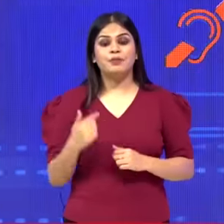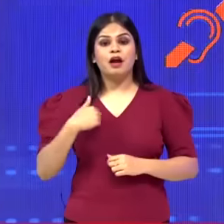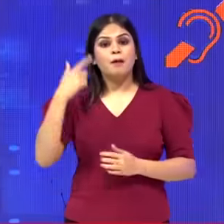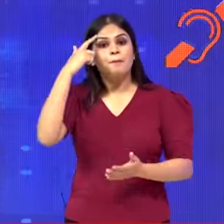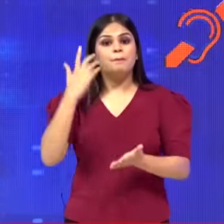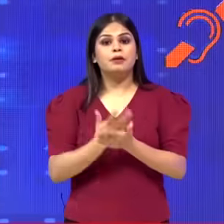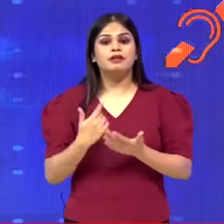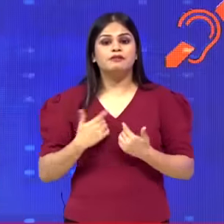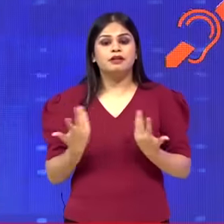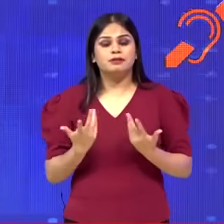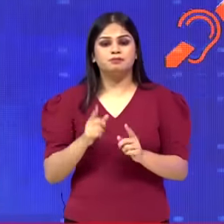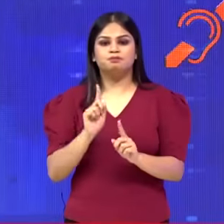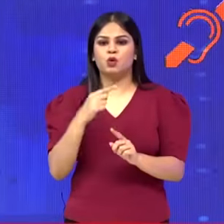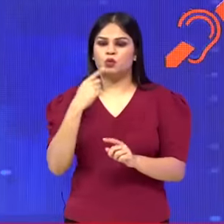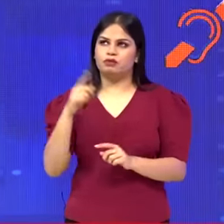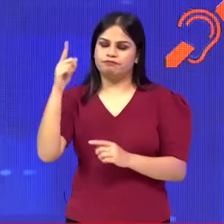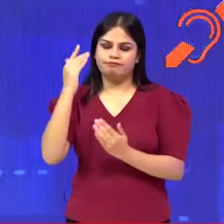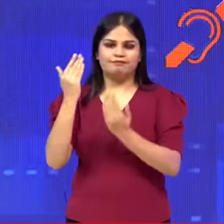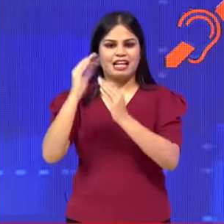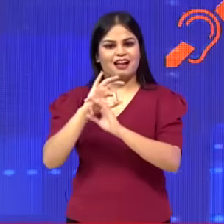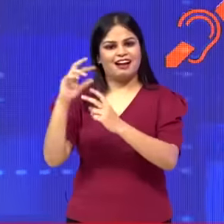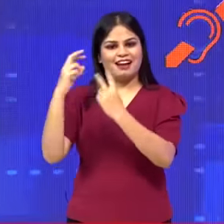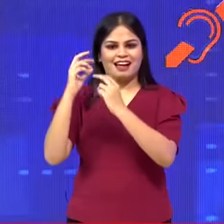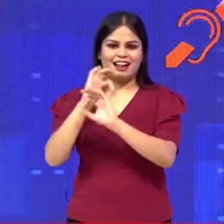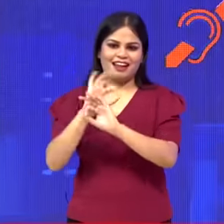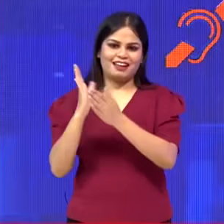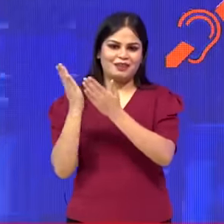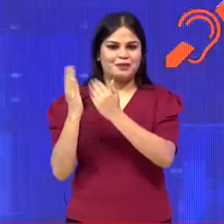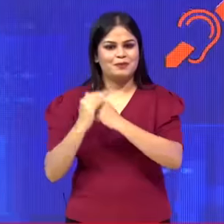that he's there. Alas.